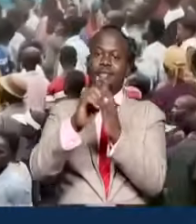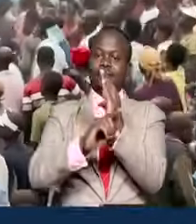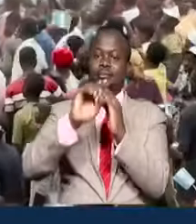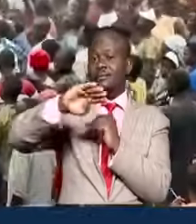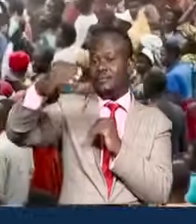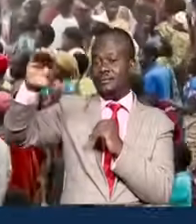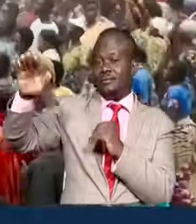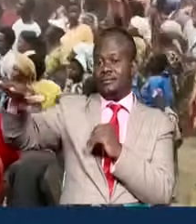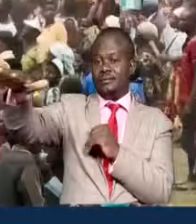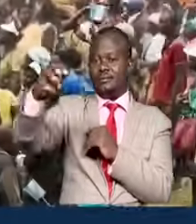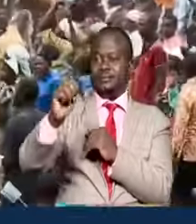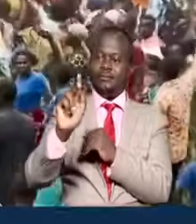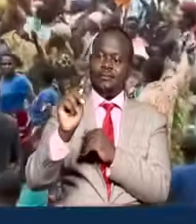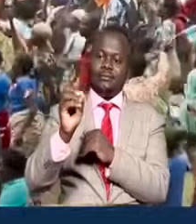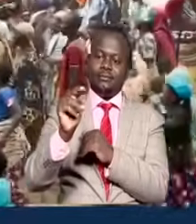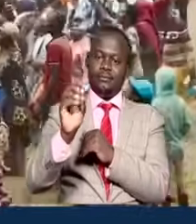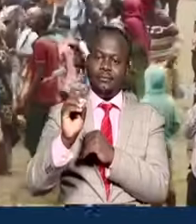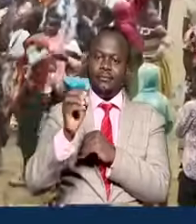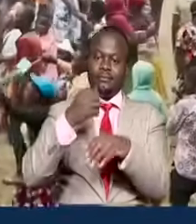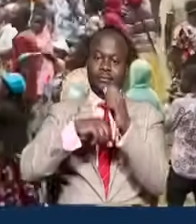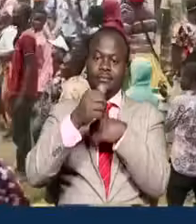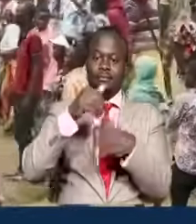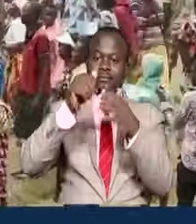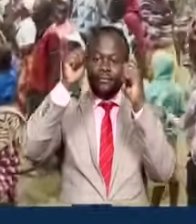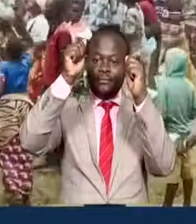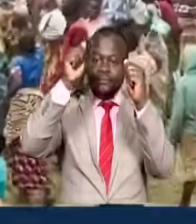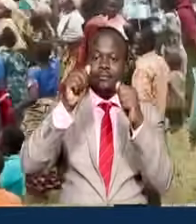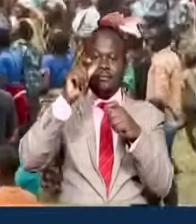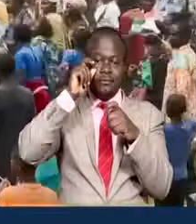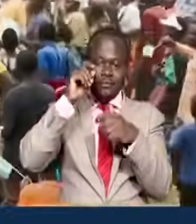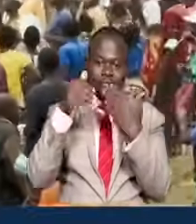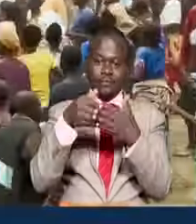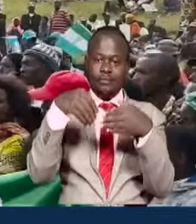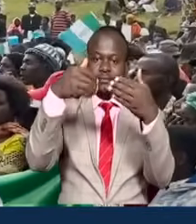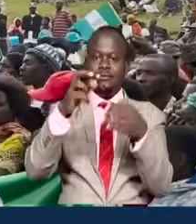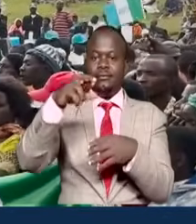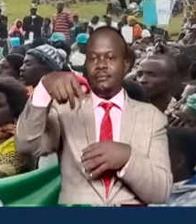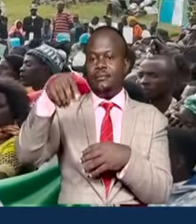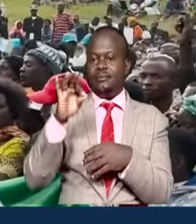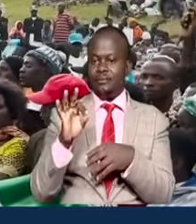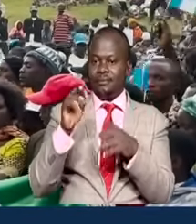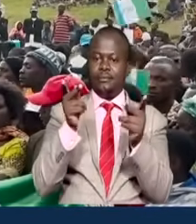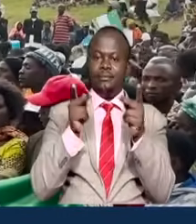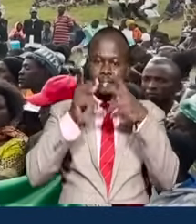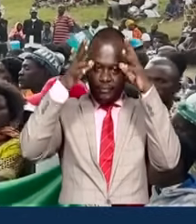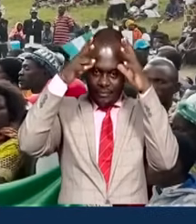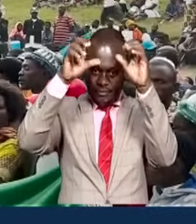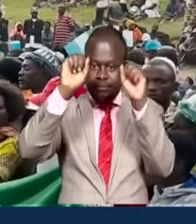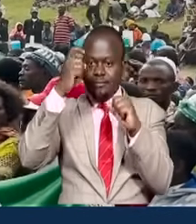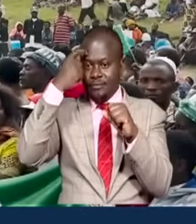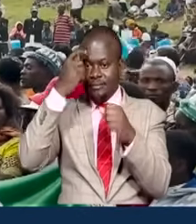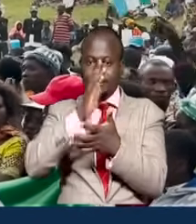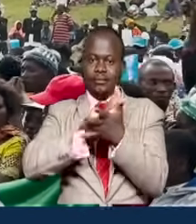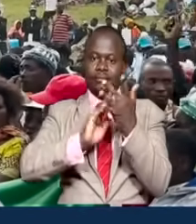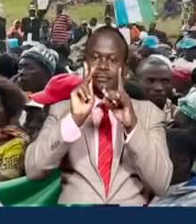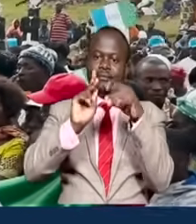ku kibuga cya Mukono. Ni ibikorwa iri shyaka ryanamamarije umukandida Paul Kagame watanzwe na FPR Inkotanyi ku mwanya wa Perezida wa Repubulika. Bamwe mu baturage